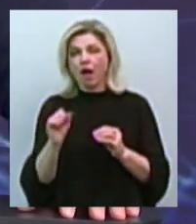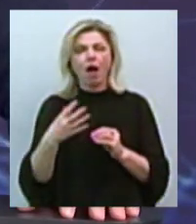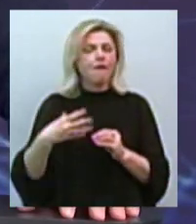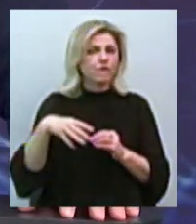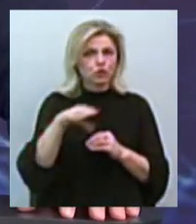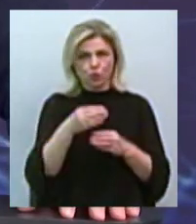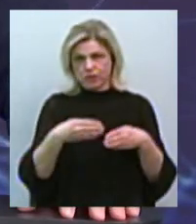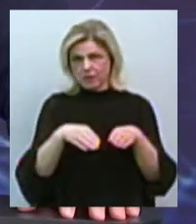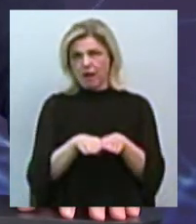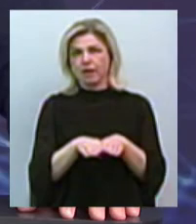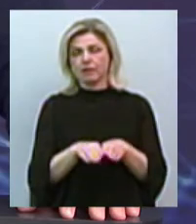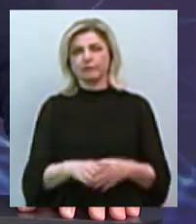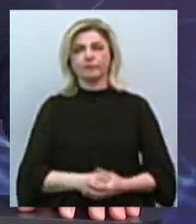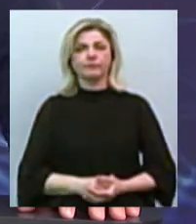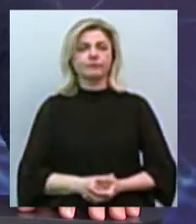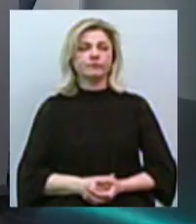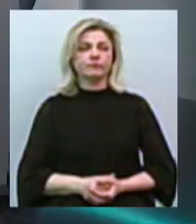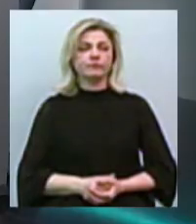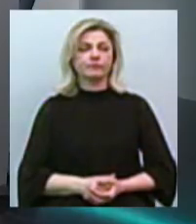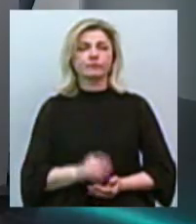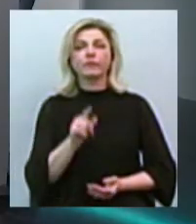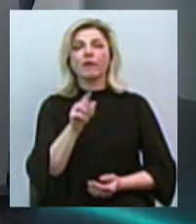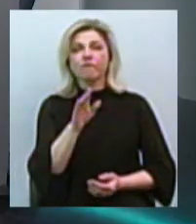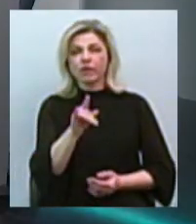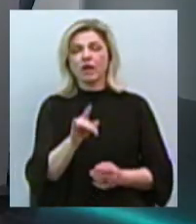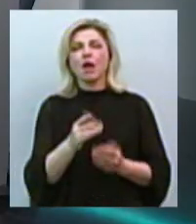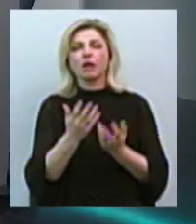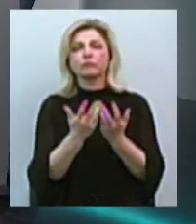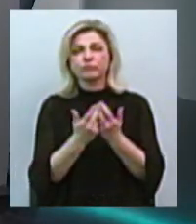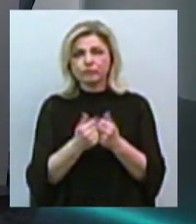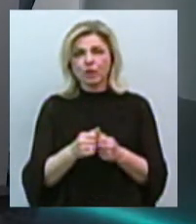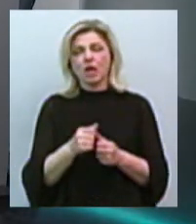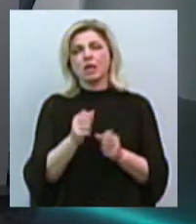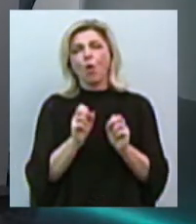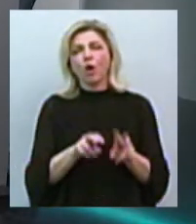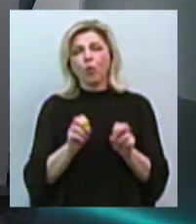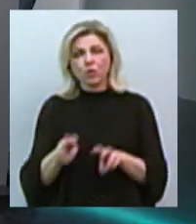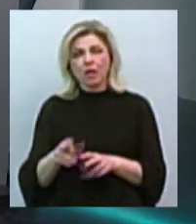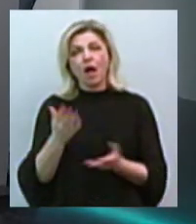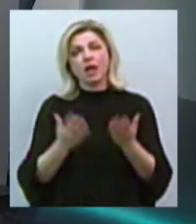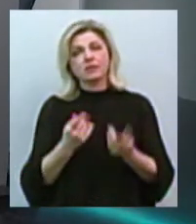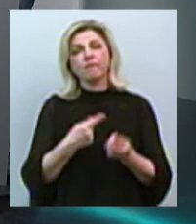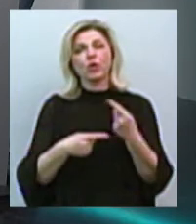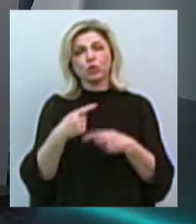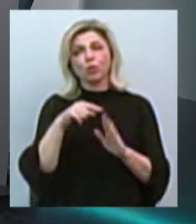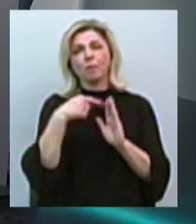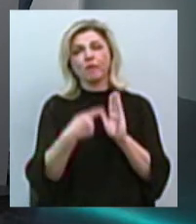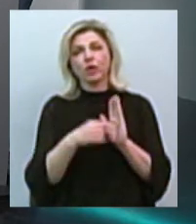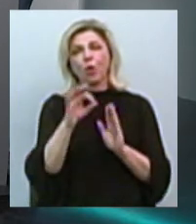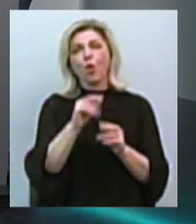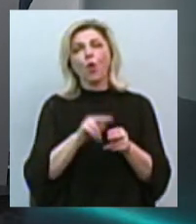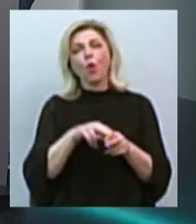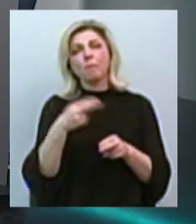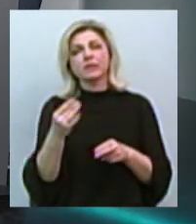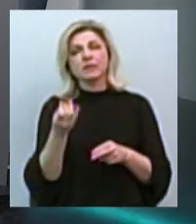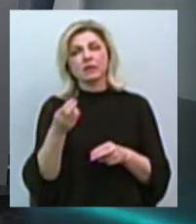закрыто. Ви перерахували ще кілька загроз, а якщо все ж таки повернутися до питання про компенсації,